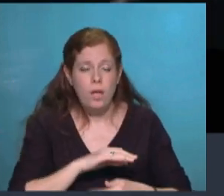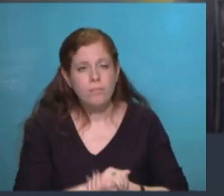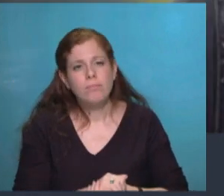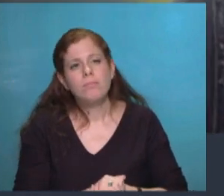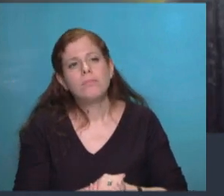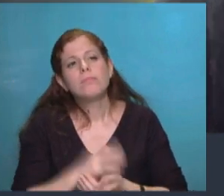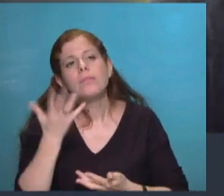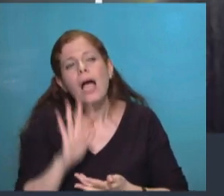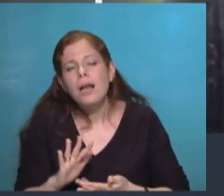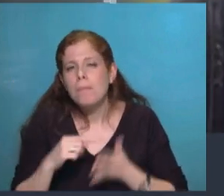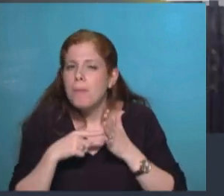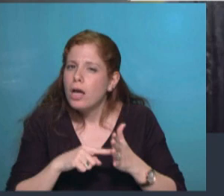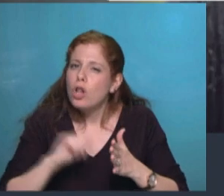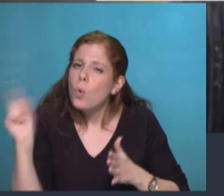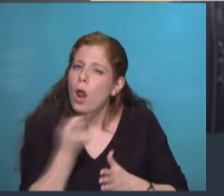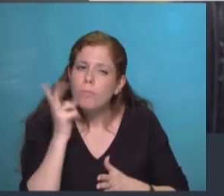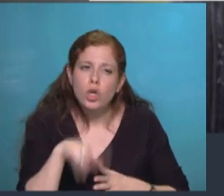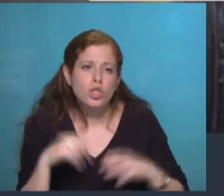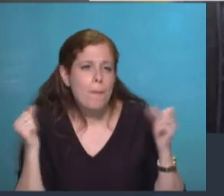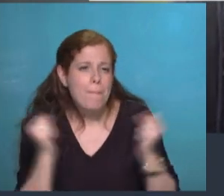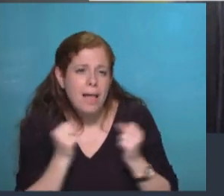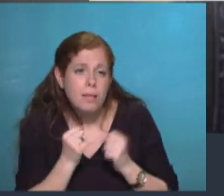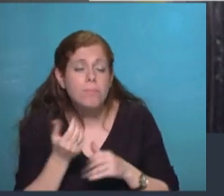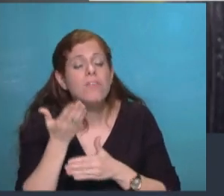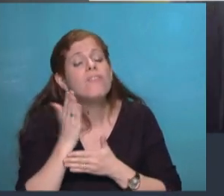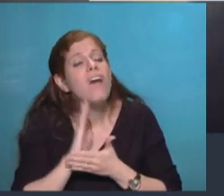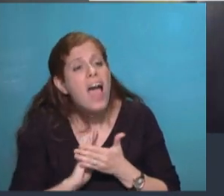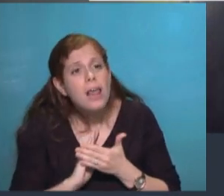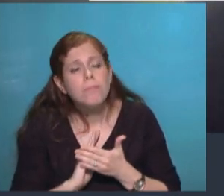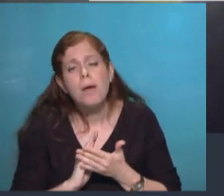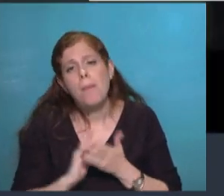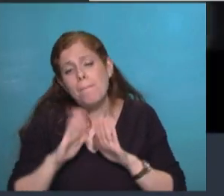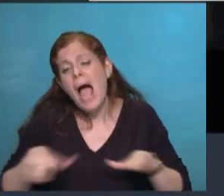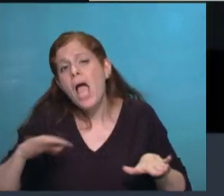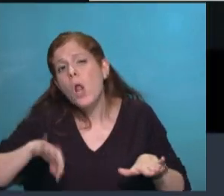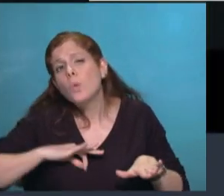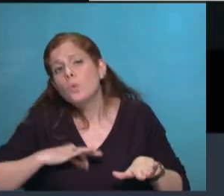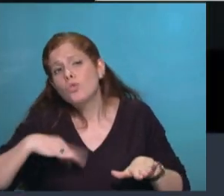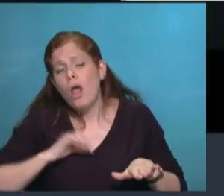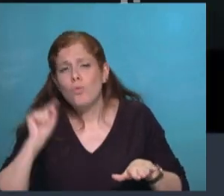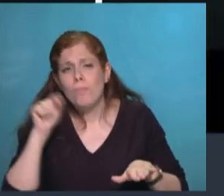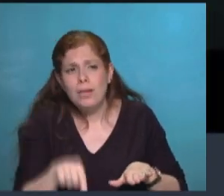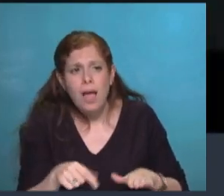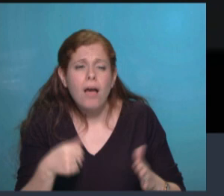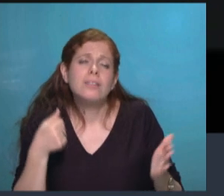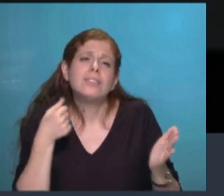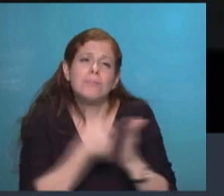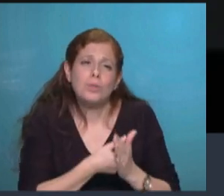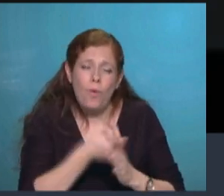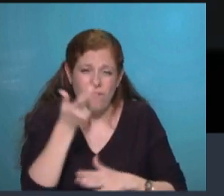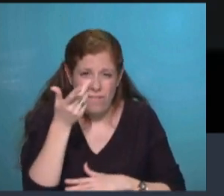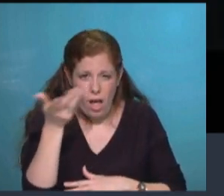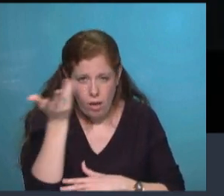all have our fears in our minds and some of them came from our childhood. So in the end of